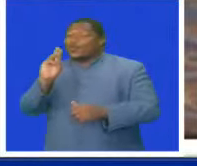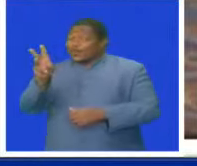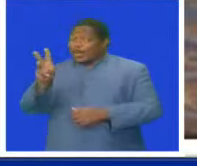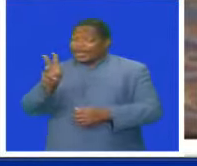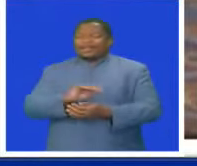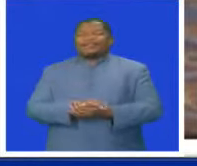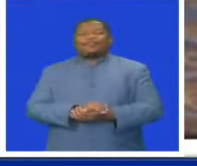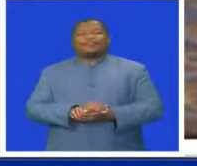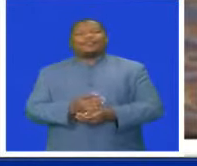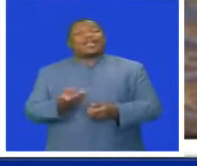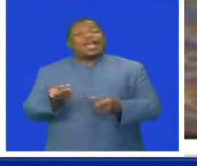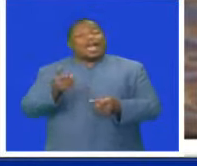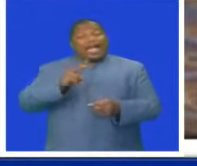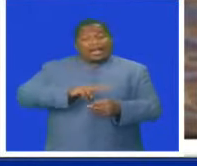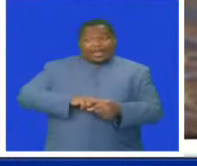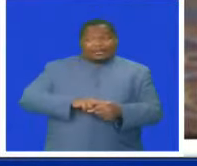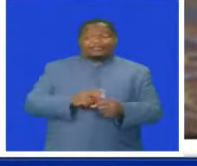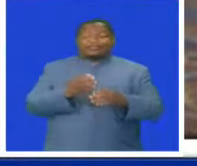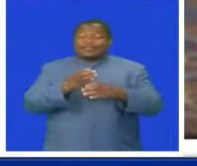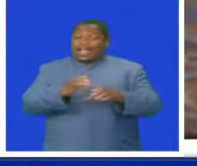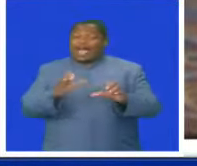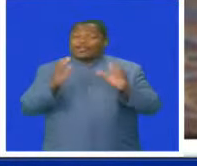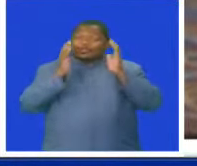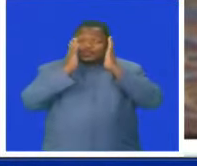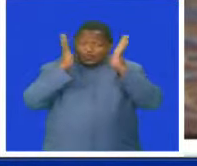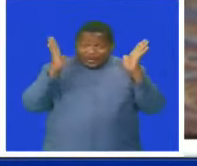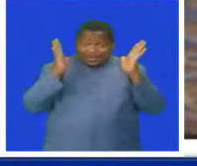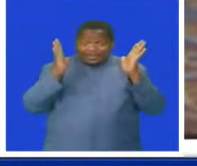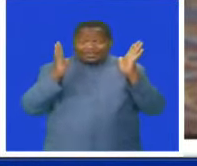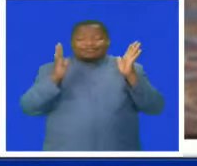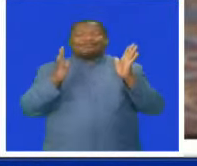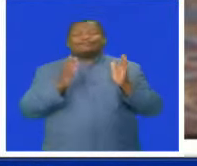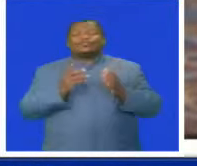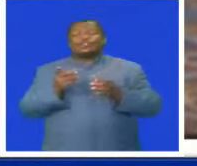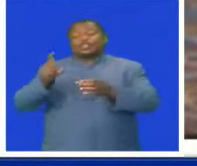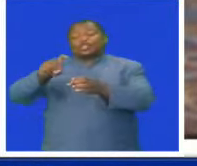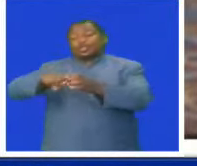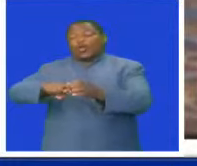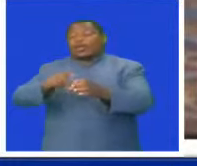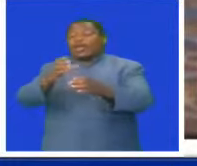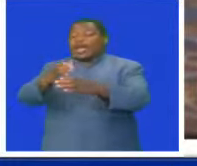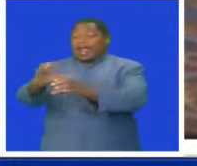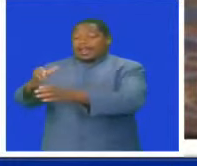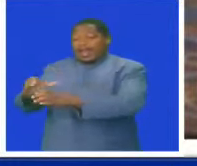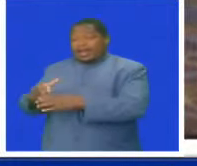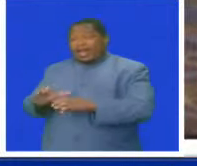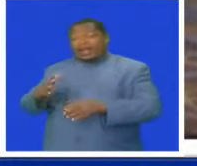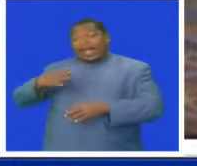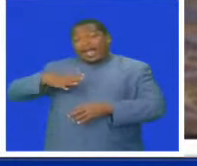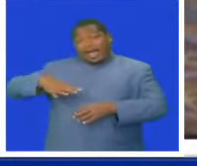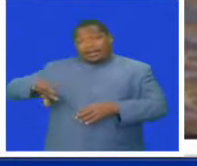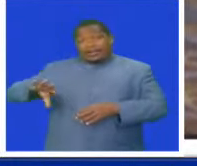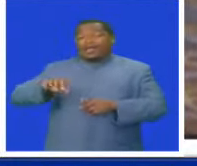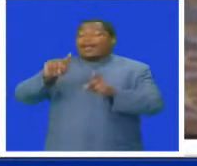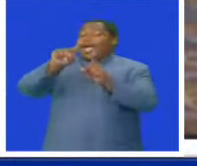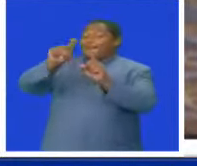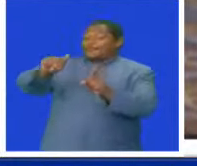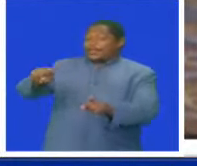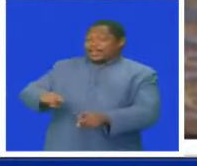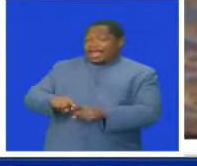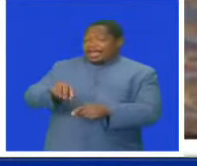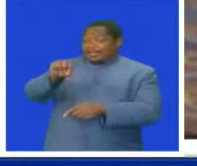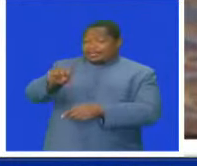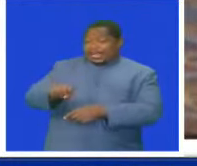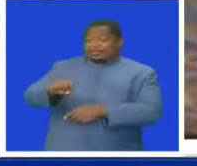Kwenze futhi silive sibanga lamanye amave labasadakhi lasajonsa ukuthi